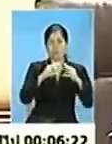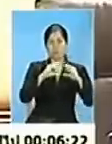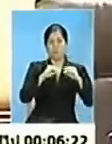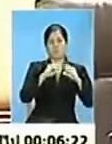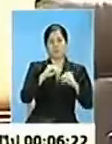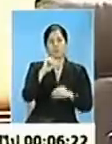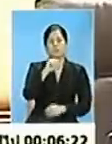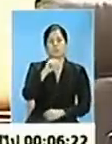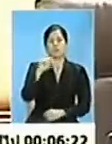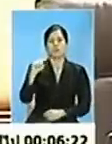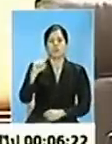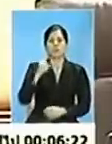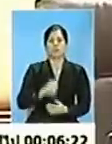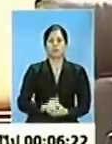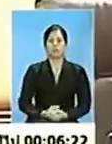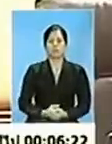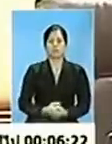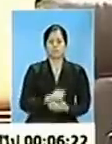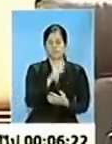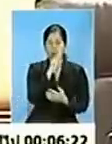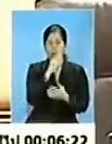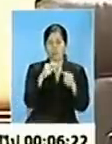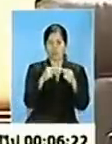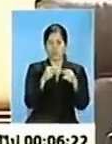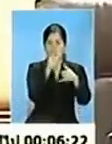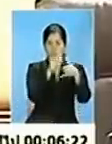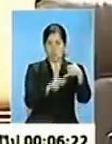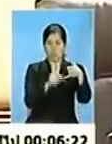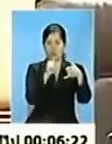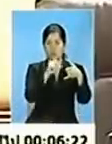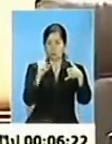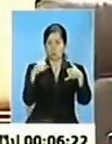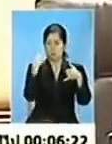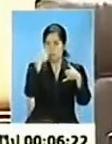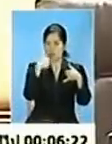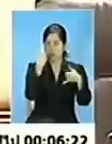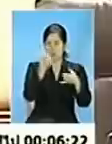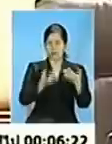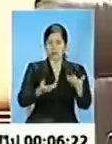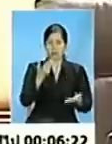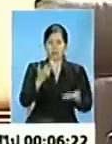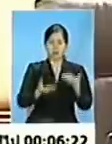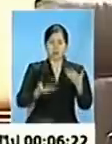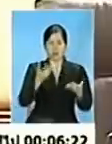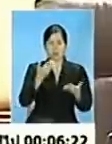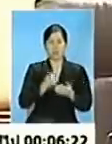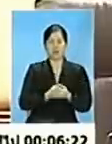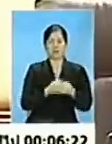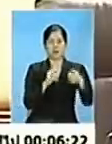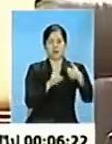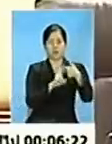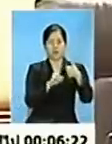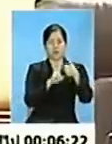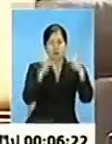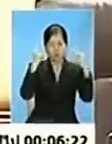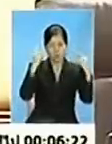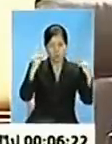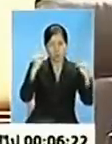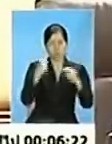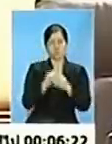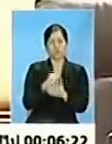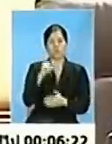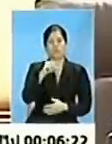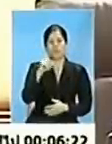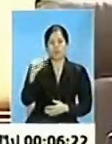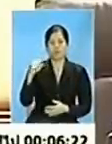ทธิ์ถ้าไอ้นักการเมืองคนไหนไม่ว่าจะเป็นรองนายกเฉลิมรัฐมนตรีสมาชิกสภาผู้แ